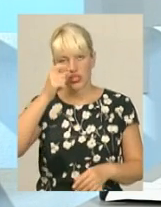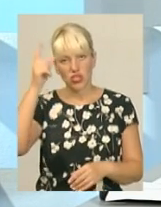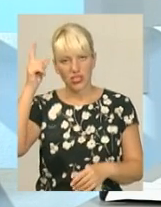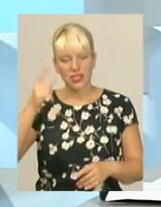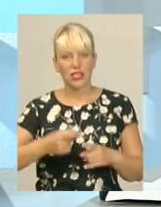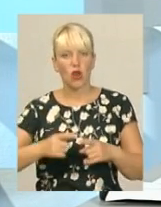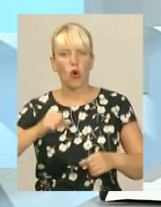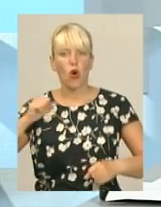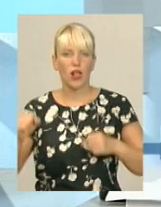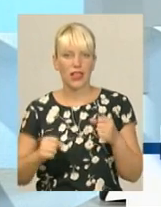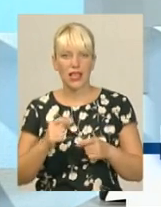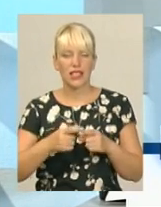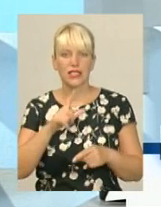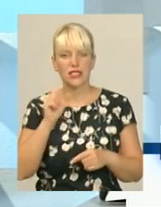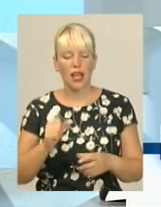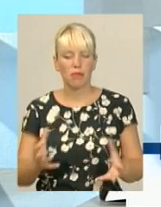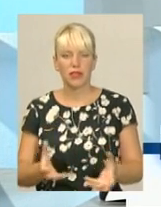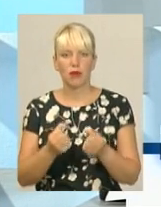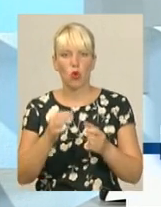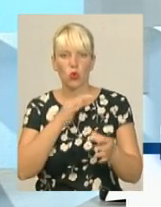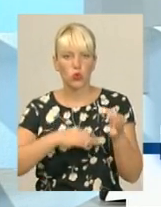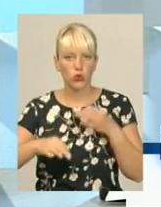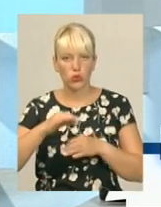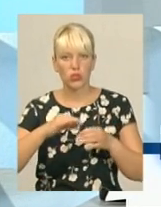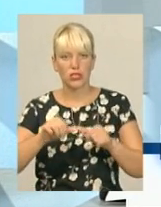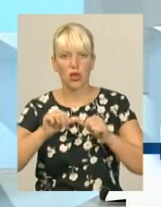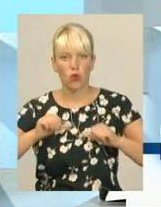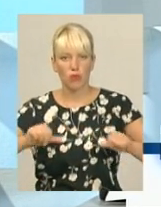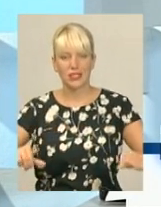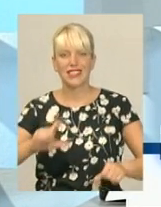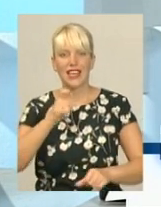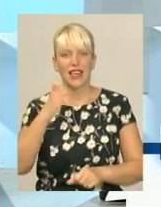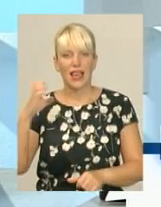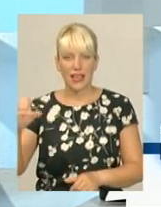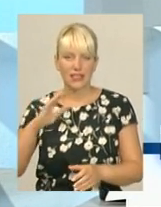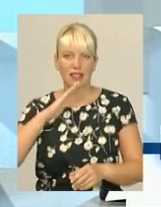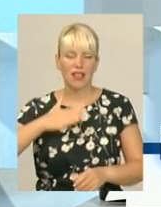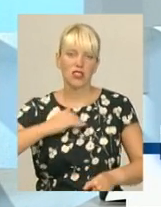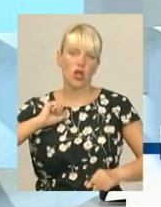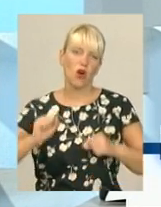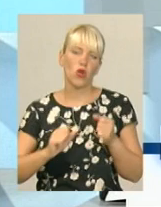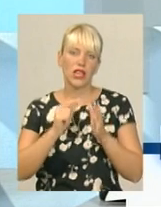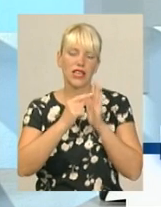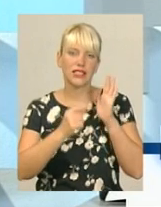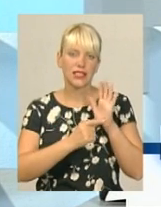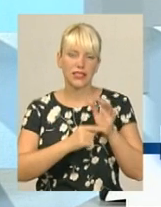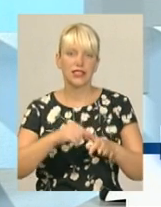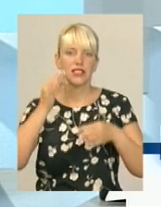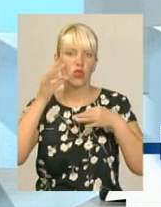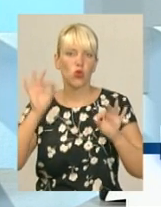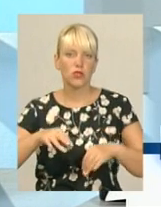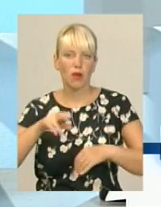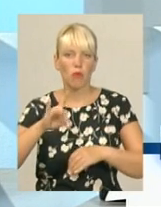за підтримки консультативної місії Європейського Союзу. Наші колеги ділилися досвідом